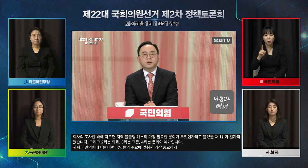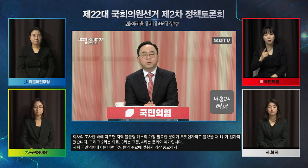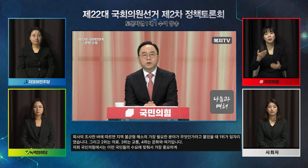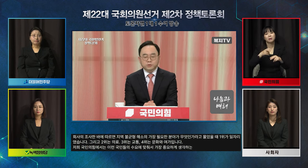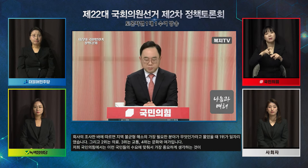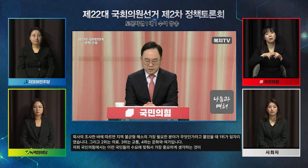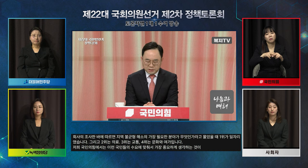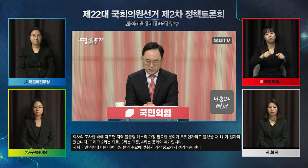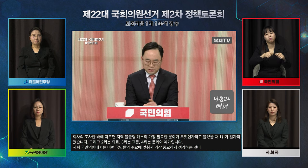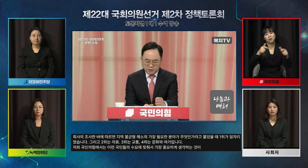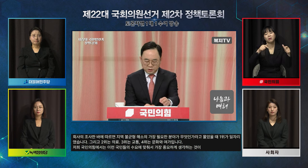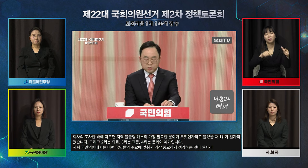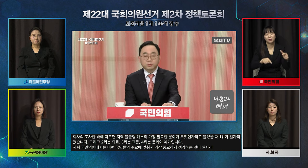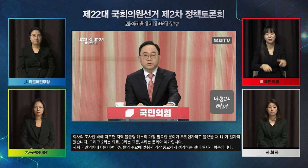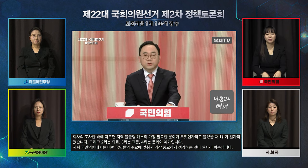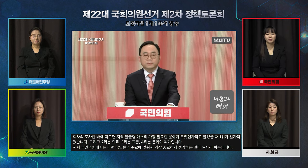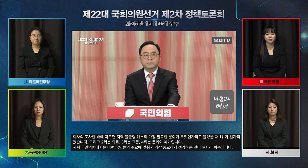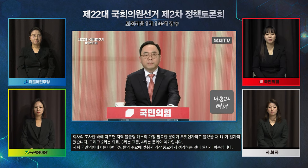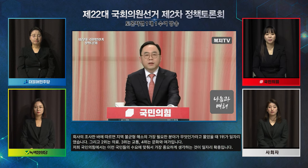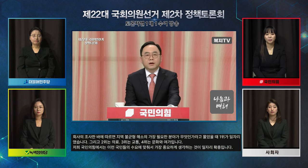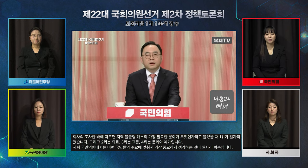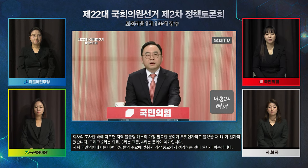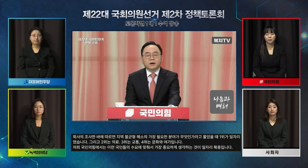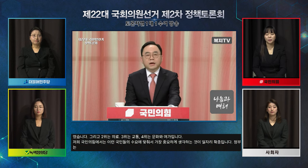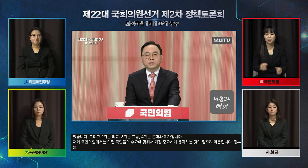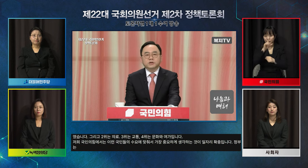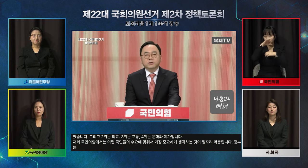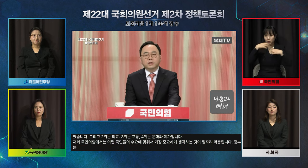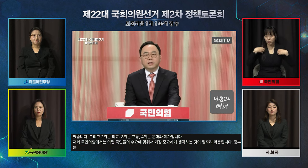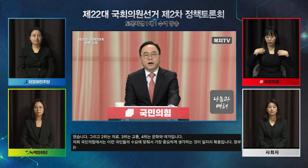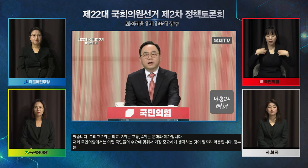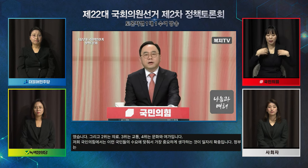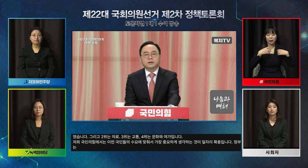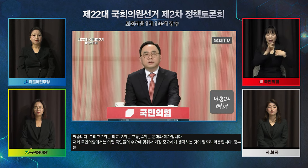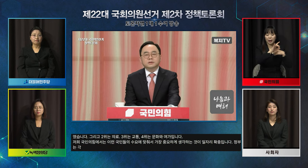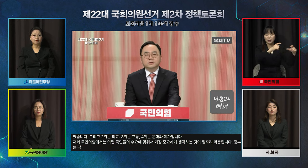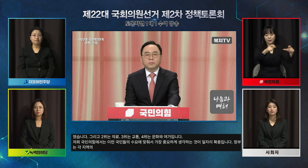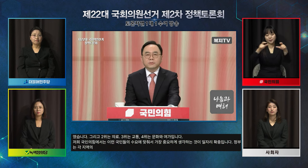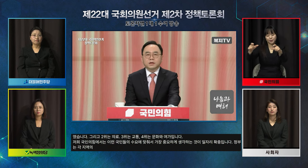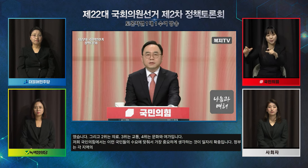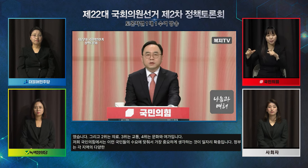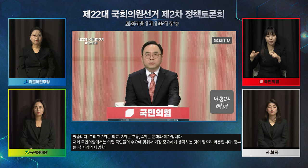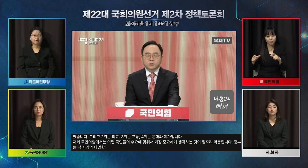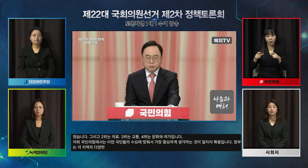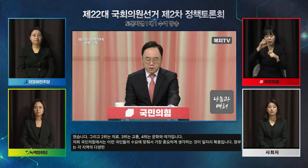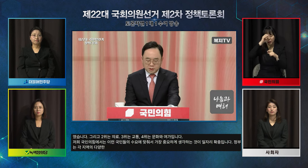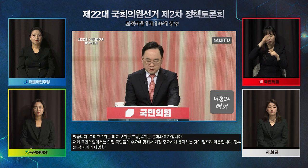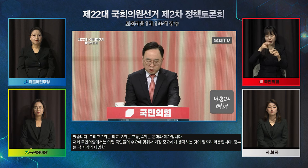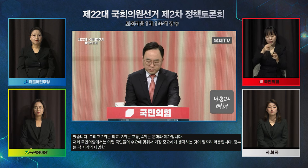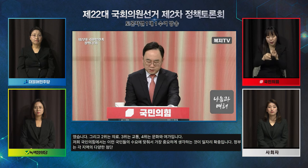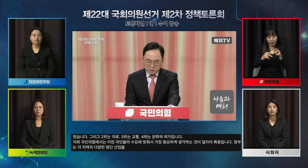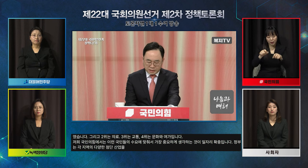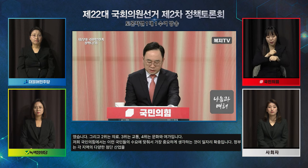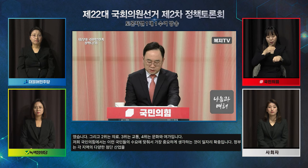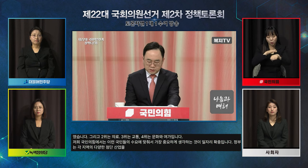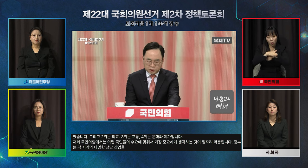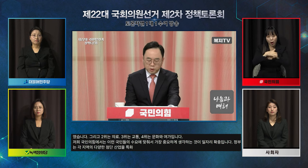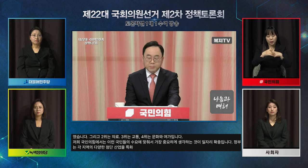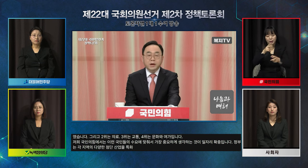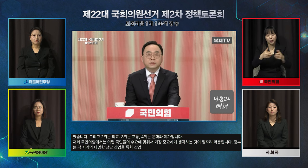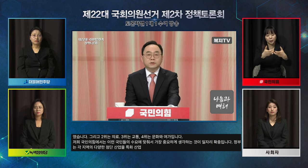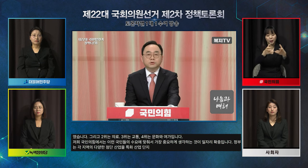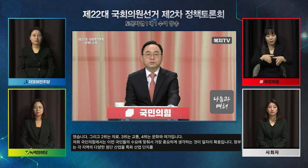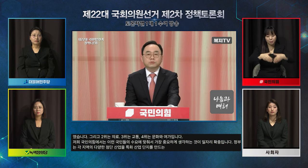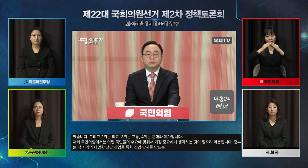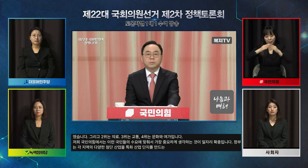일자리 확충입니다. 정부는 각 지역의 다양한 첨단 산업을 특화, 산업단지를 만드는